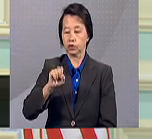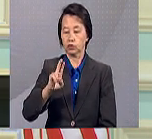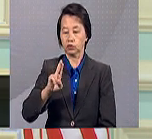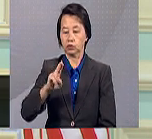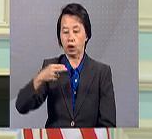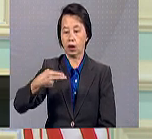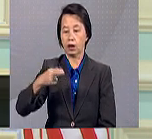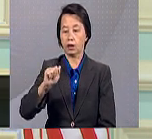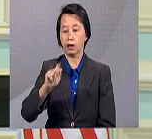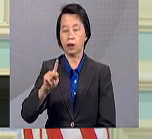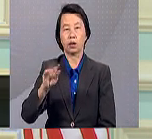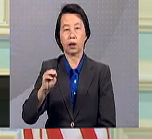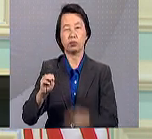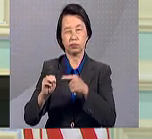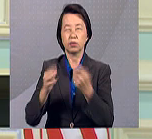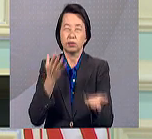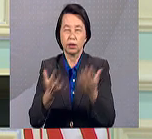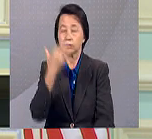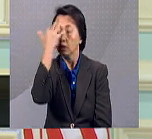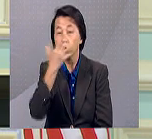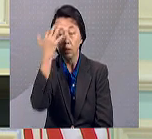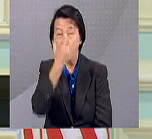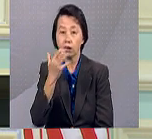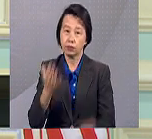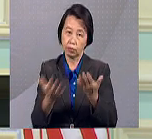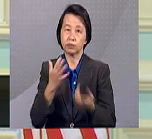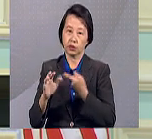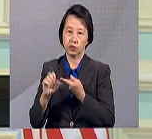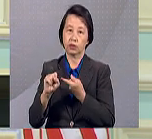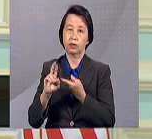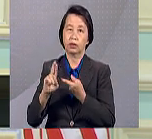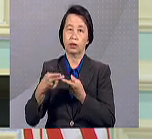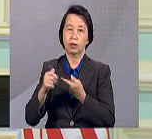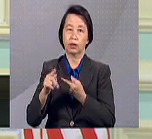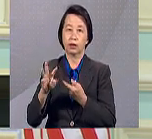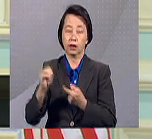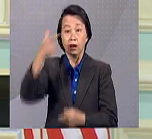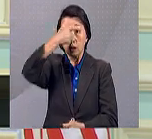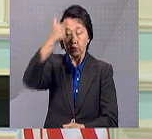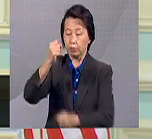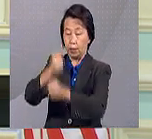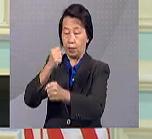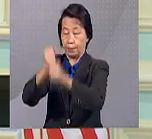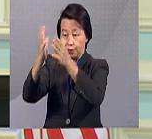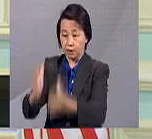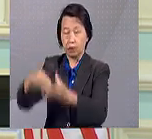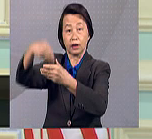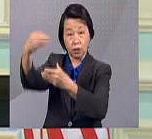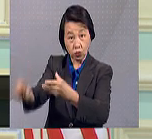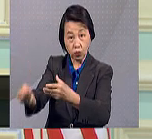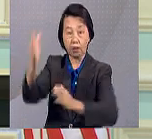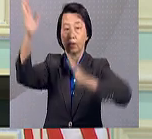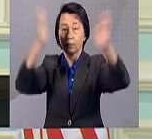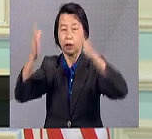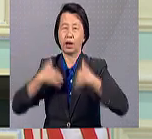Suhakam ya, dia mungkin keliru. Sebab warga asing, pekerja asing di Malaysia, warga asing di